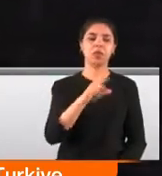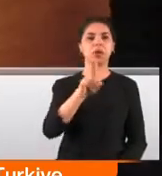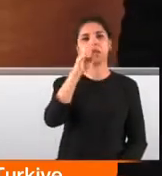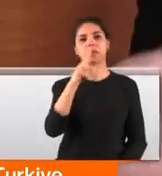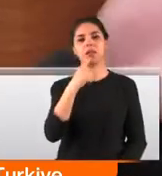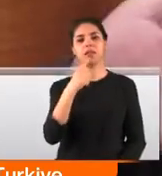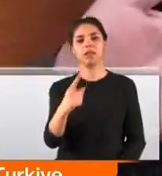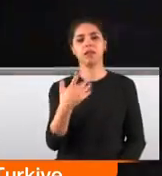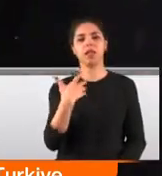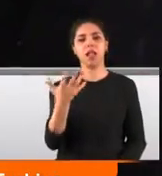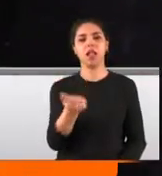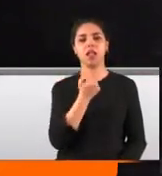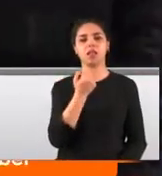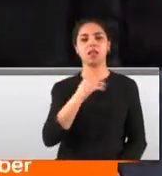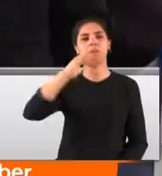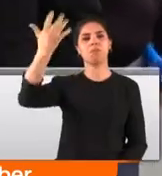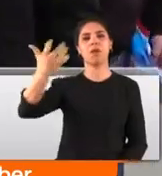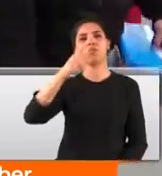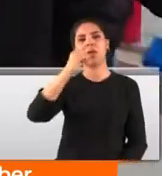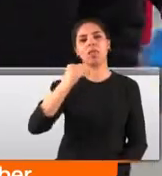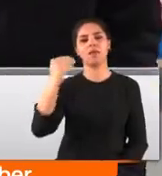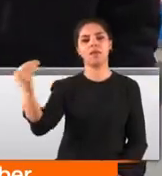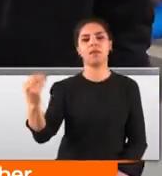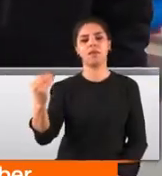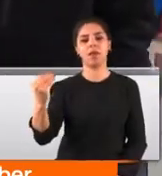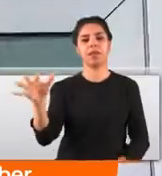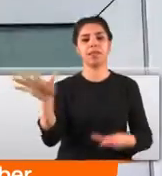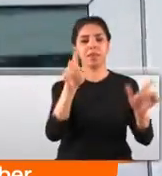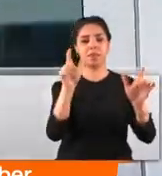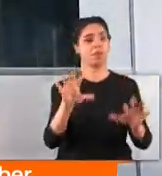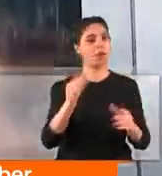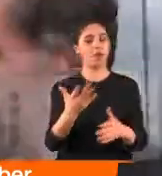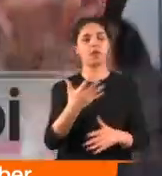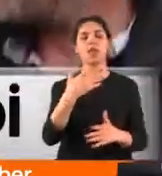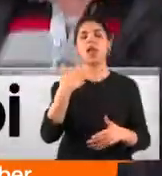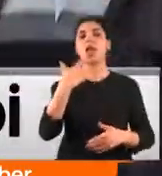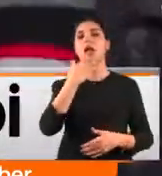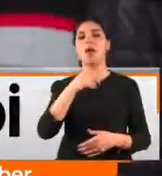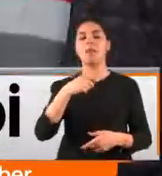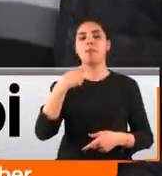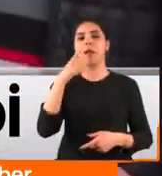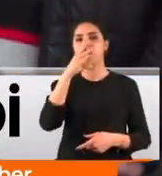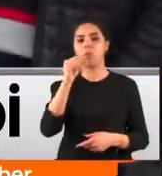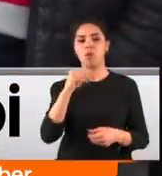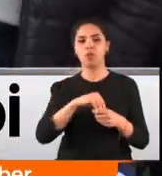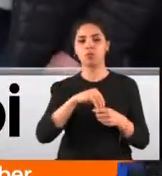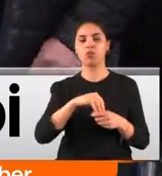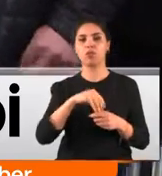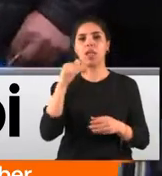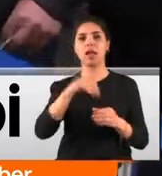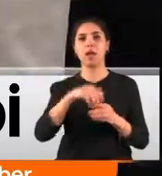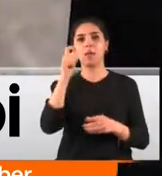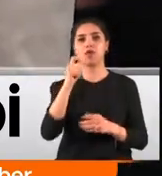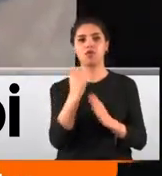binde diyorlar. Alsam da yemem. Başka bir yerleri olabilir. Deprem bölgesi olabilir. Emekli promosyonu için imza atmadan önce kampanya şartlarına